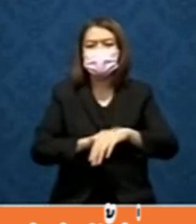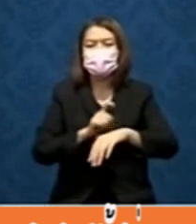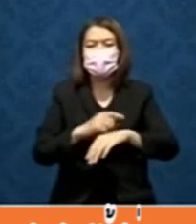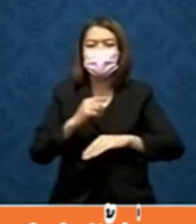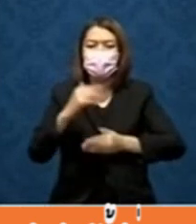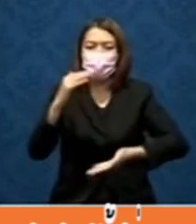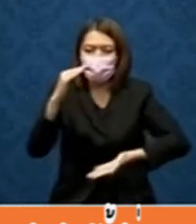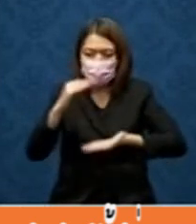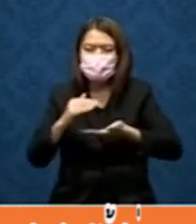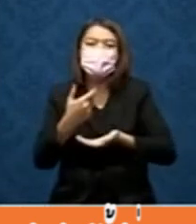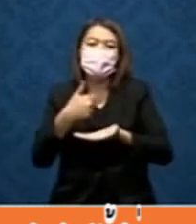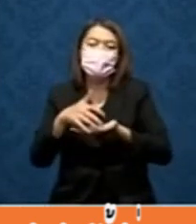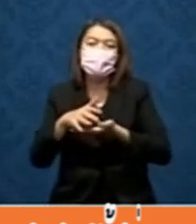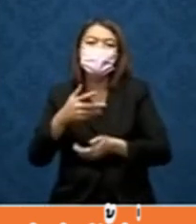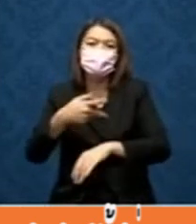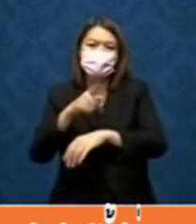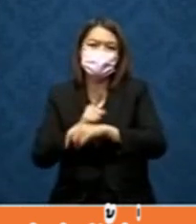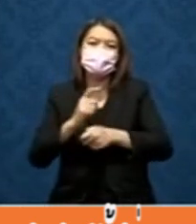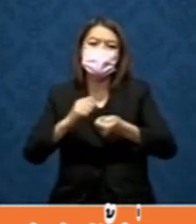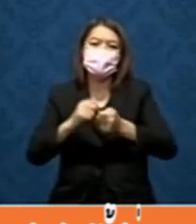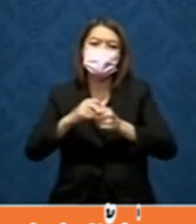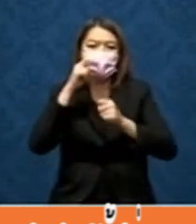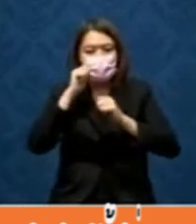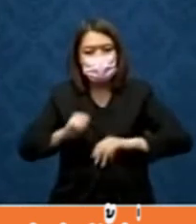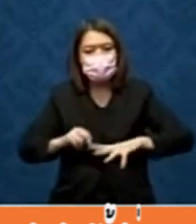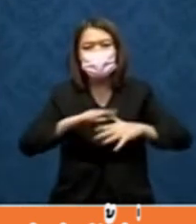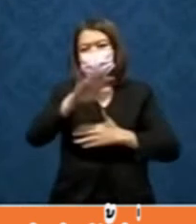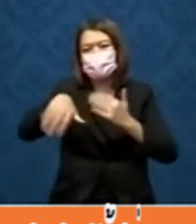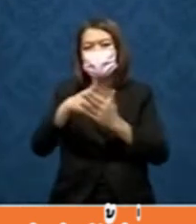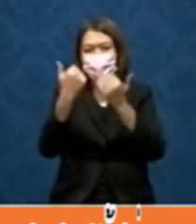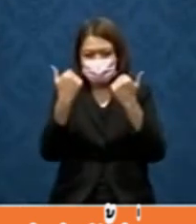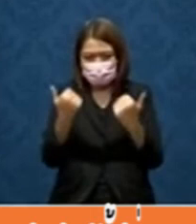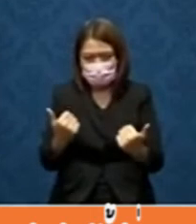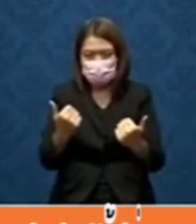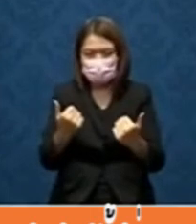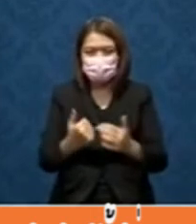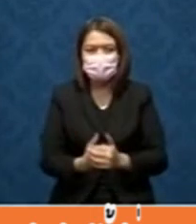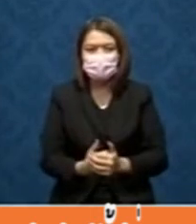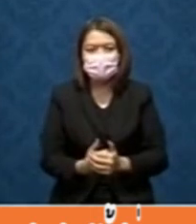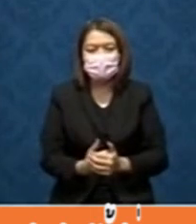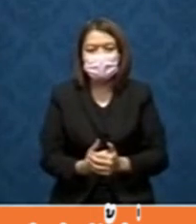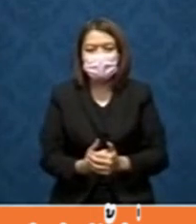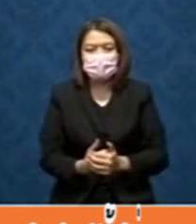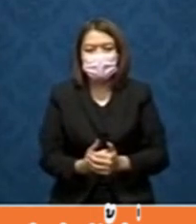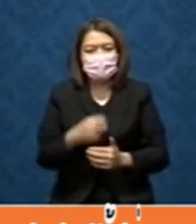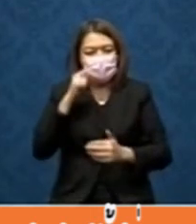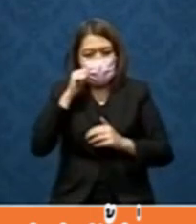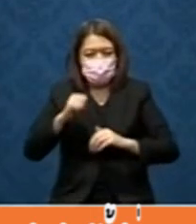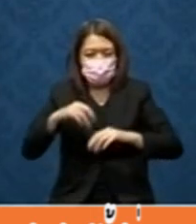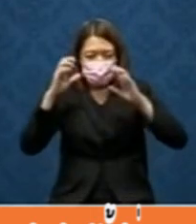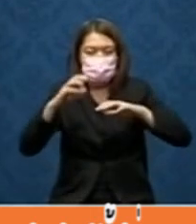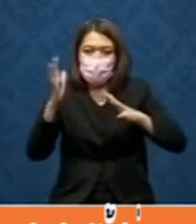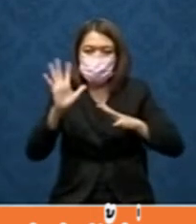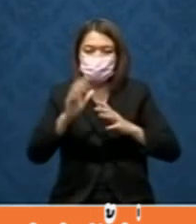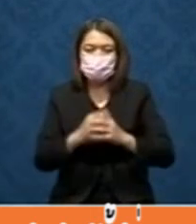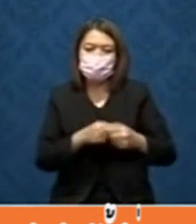ผมเสียดายครับที่เวรามีจำกัด อยากจะนำเรีนทประทานว่าปันหาน้ำทั่วมในทั้งหมด ในปีนี้ไม่ได้เกิดมา